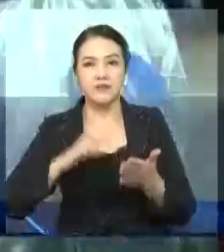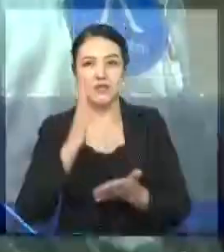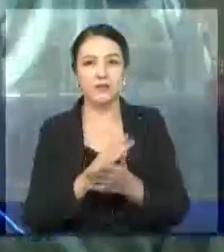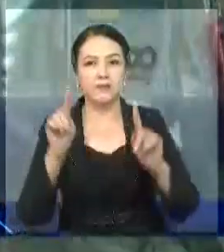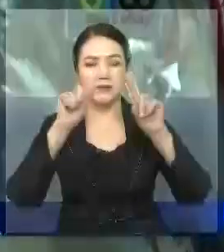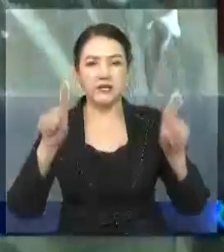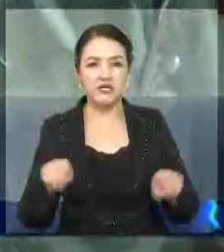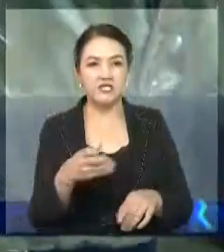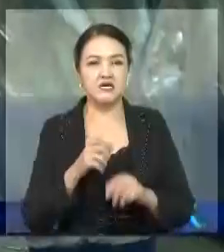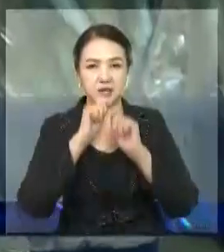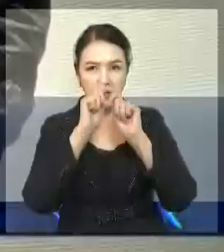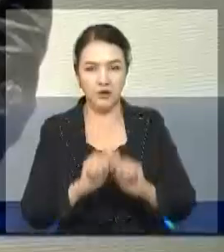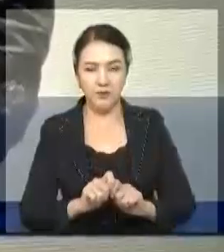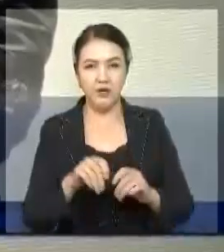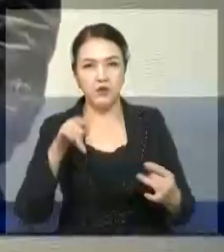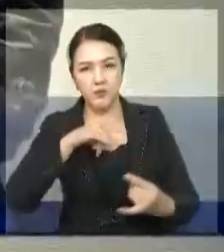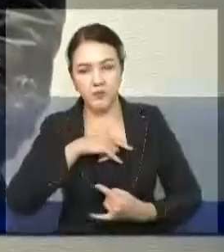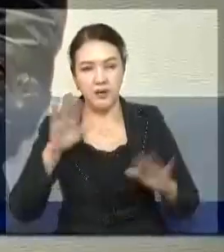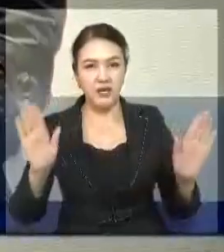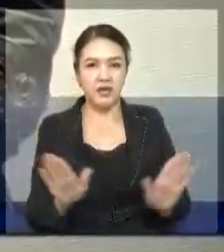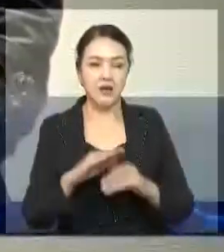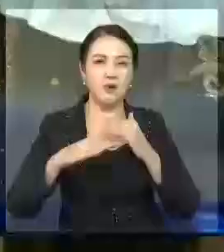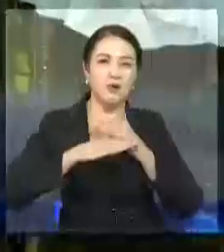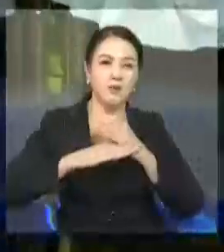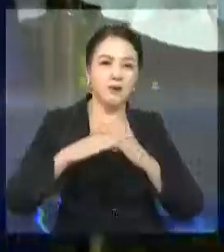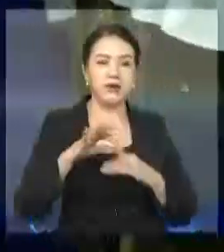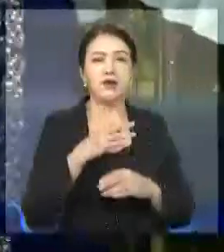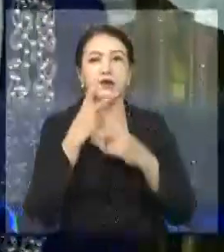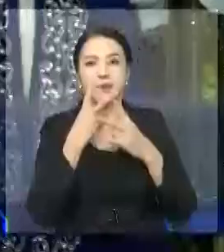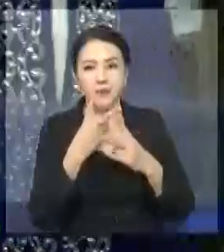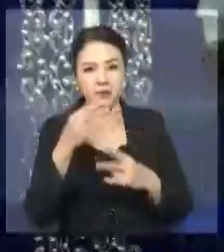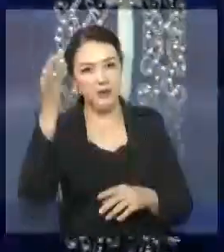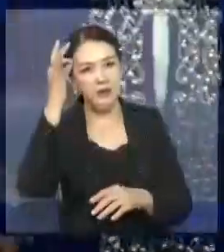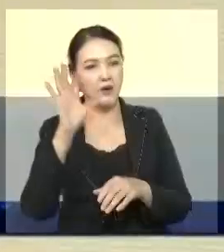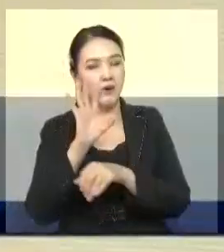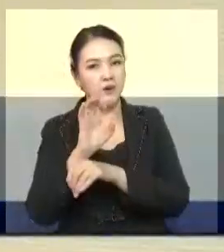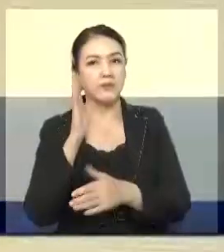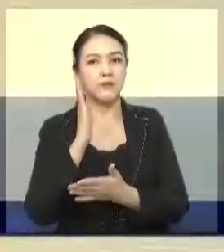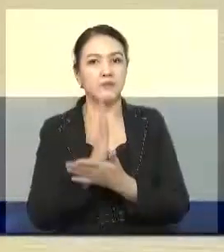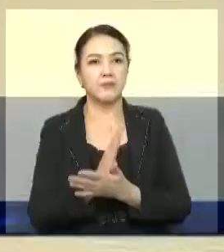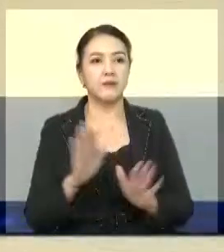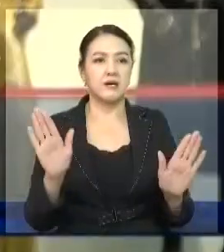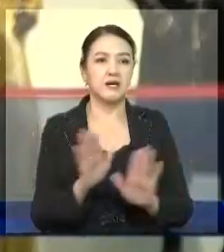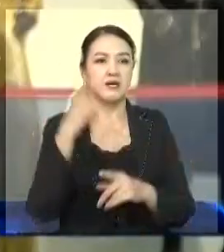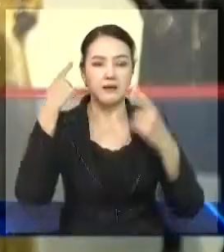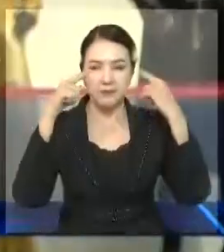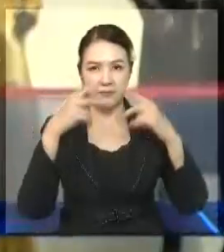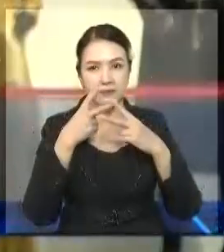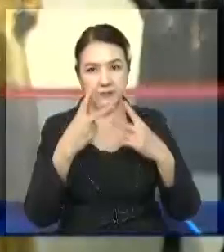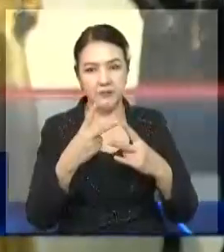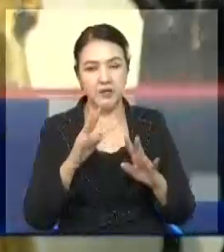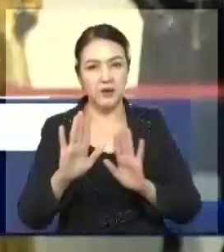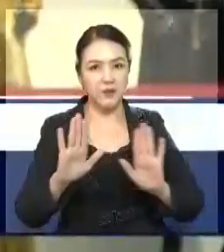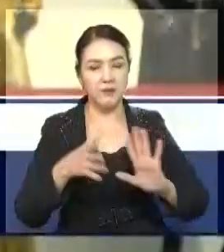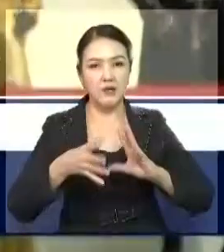плакат, Джеки Чан сыйға тартқан күртеше мен әншінің сахналық образдарын тамашалап естелік суретке түсті. Әншінің шығармашылығын насихаттайтын